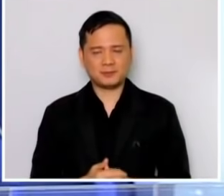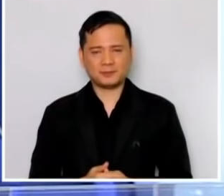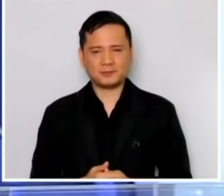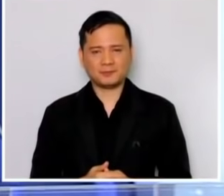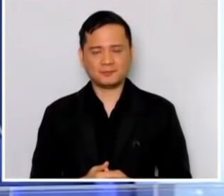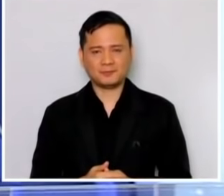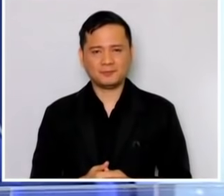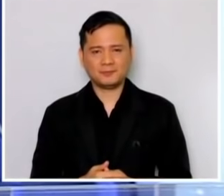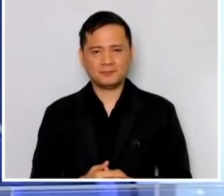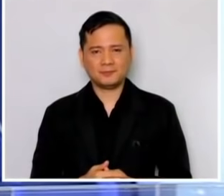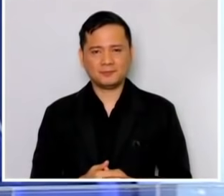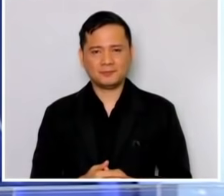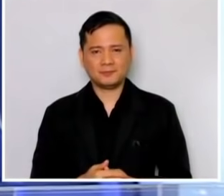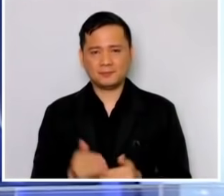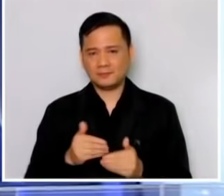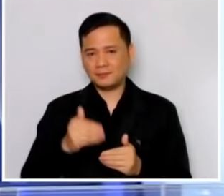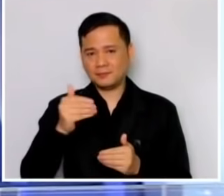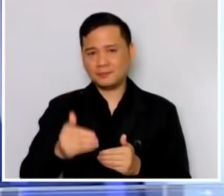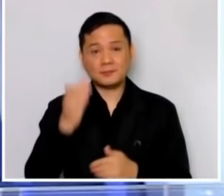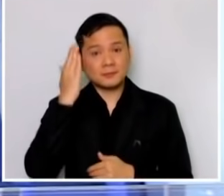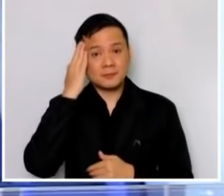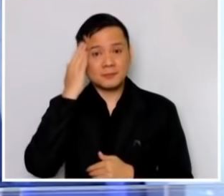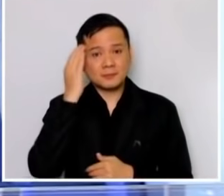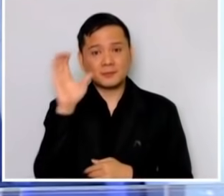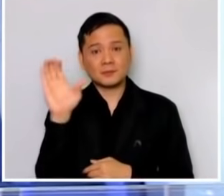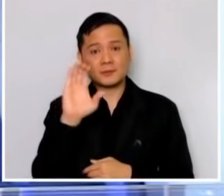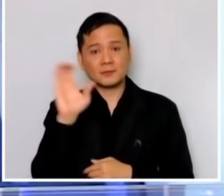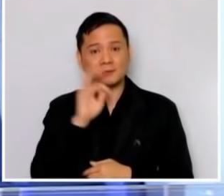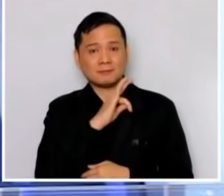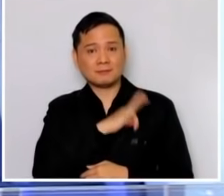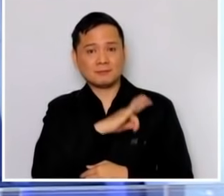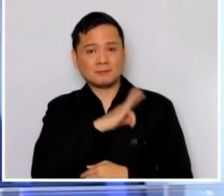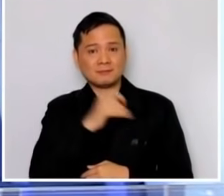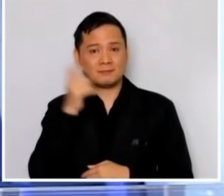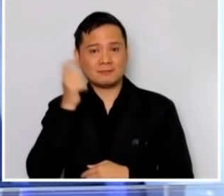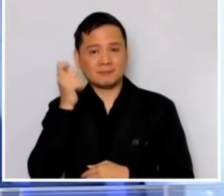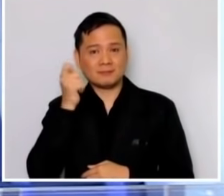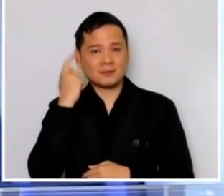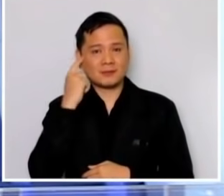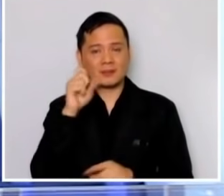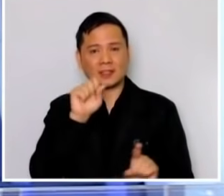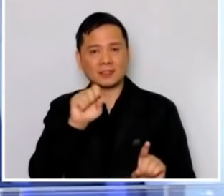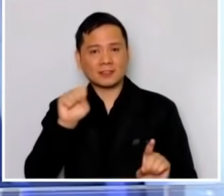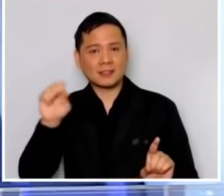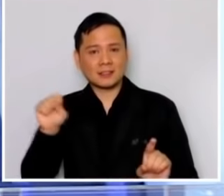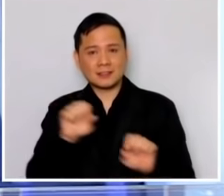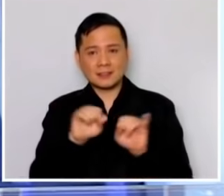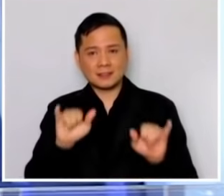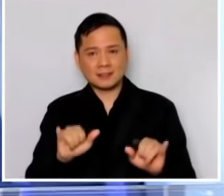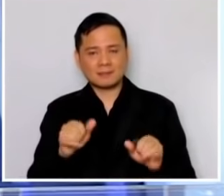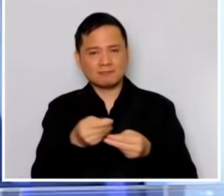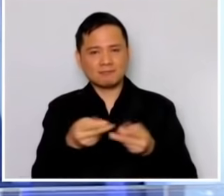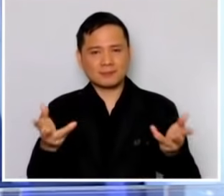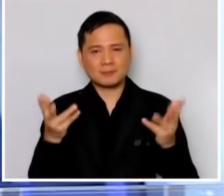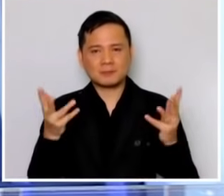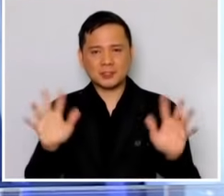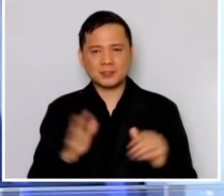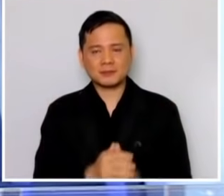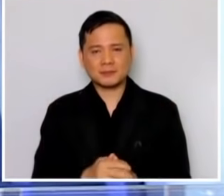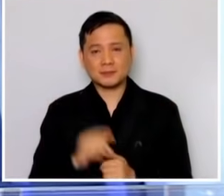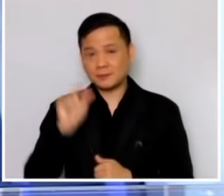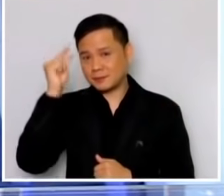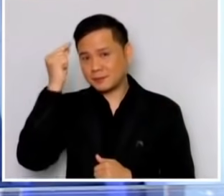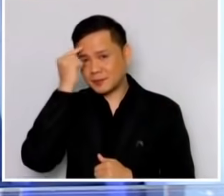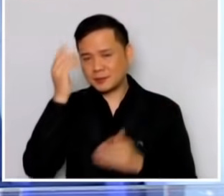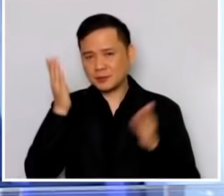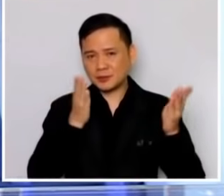Naipamigay na ang Christmas bonus o cash gift sa mga pensyonado ng Social Security System at ng Government Service Insurance